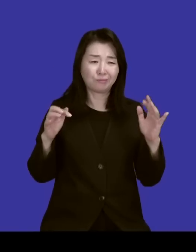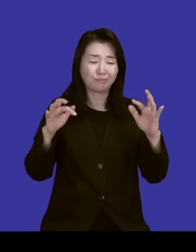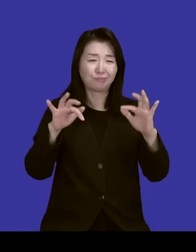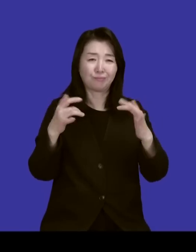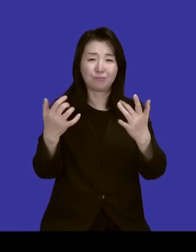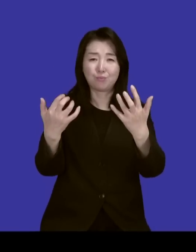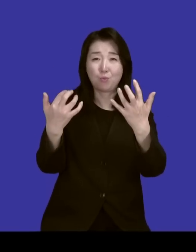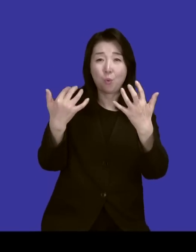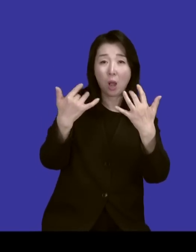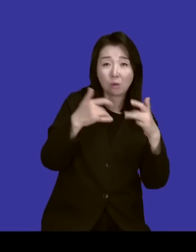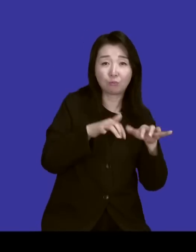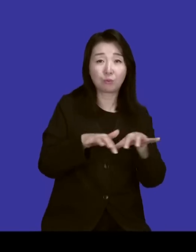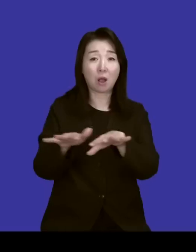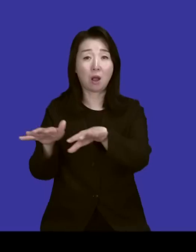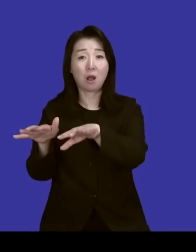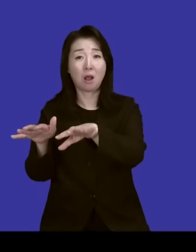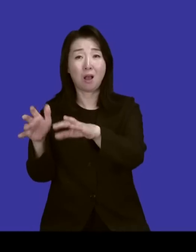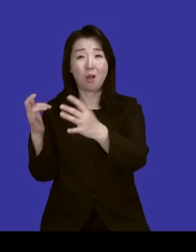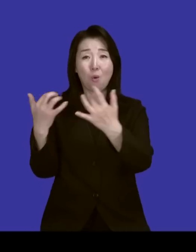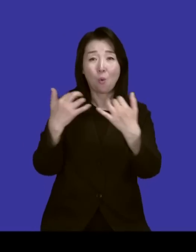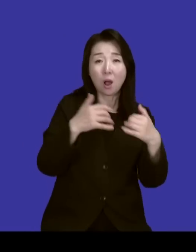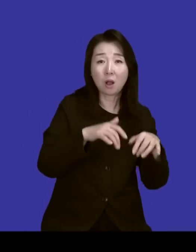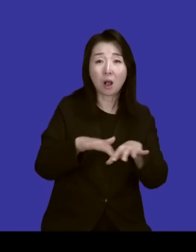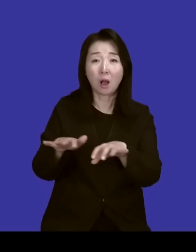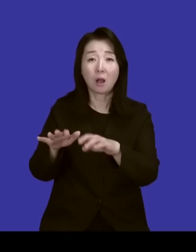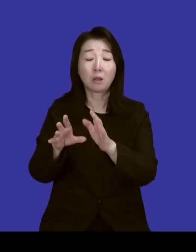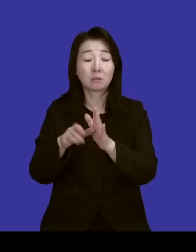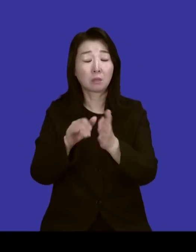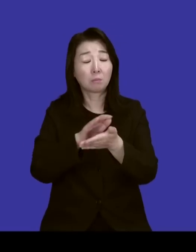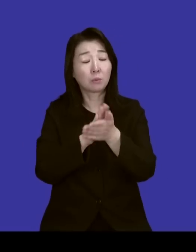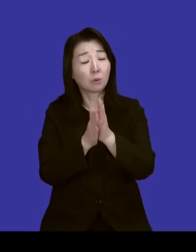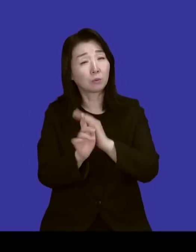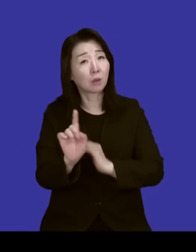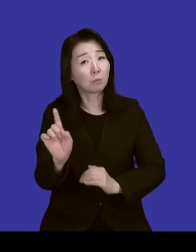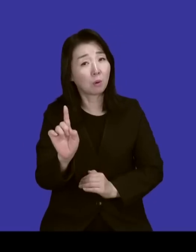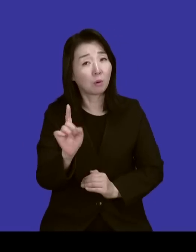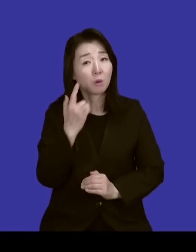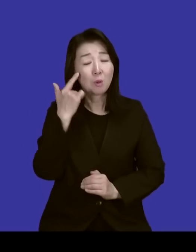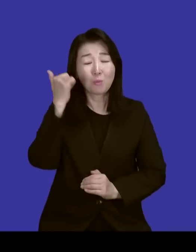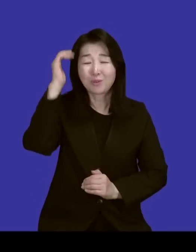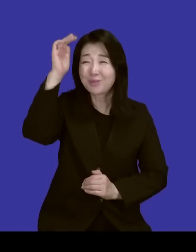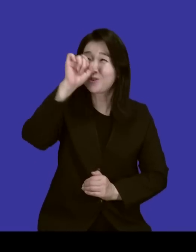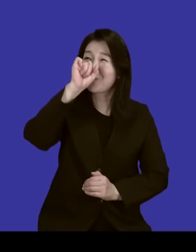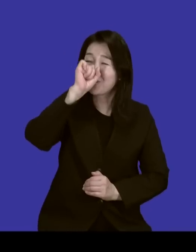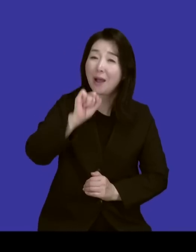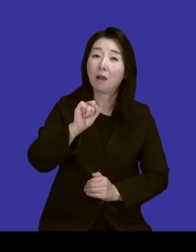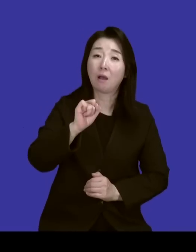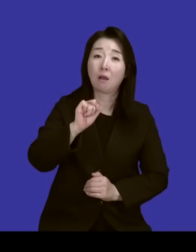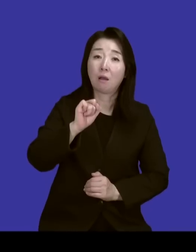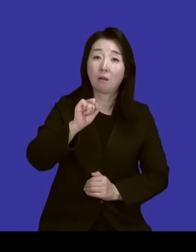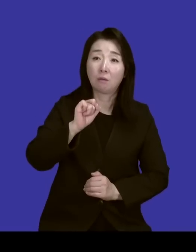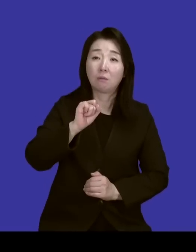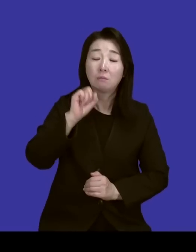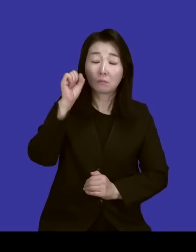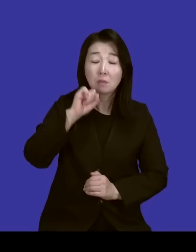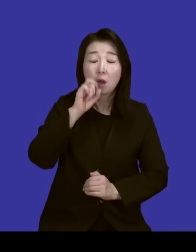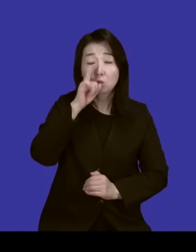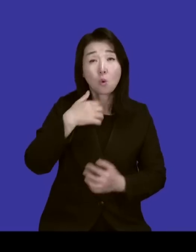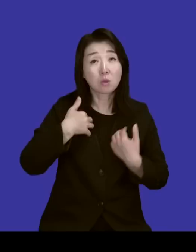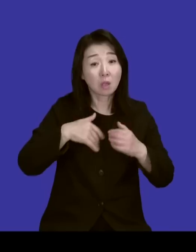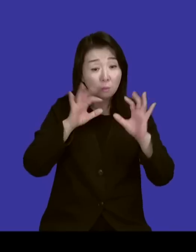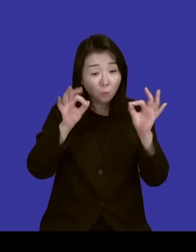썰물처럼 빠져나가는데 변화가 있을까? 그냥 목사님 설교 좋으면 마치 좋은 게임을